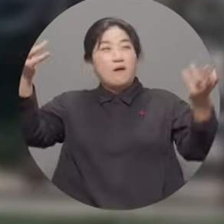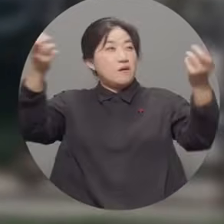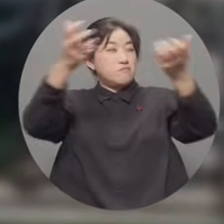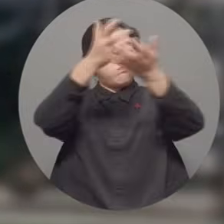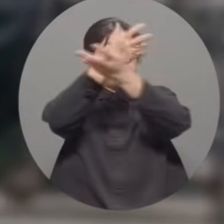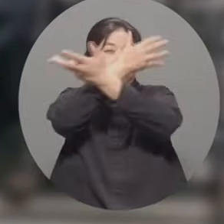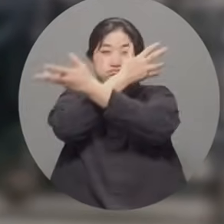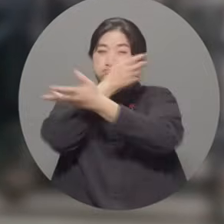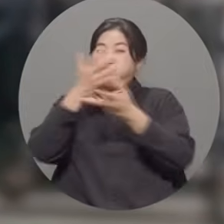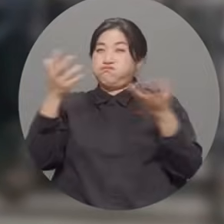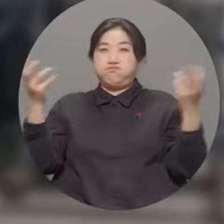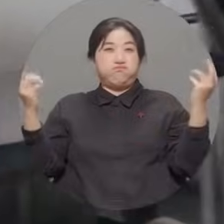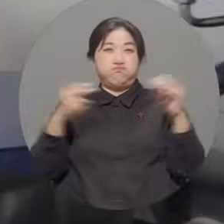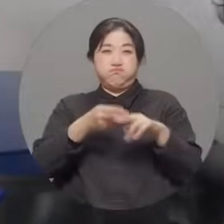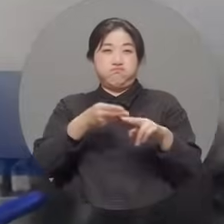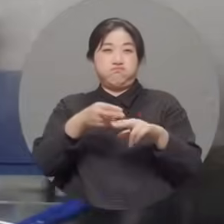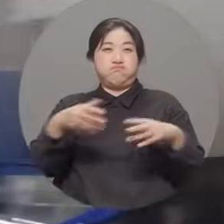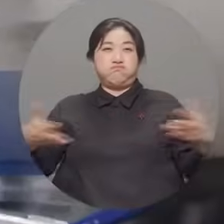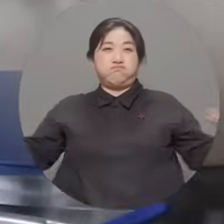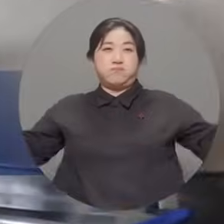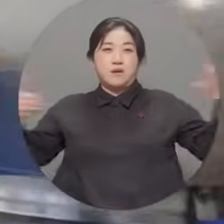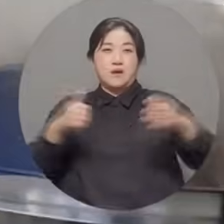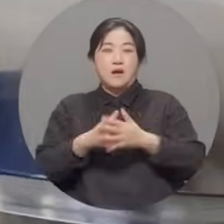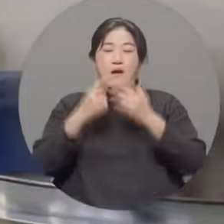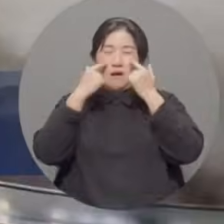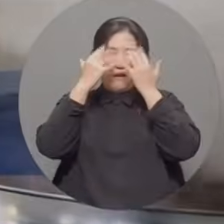주방을 가득 메웁니다.